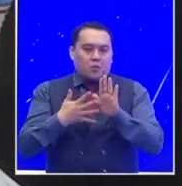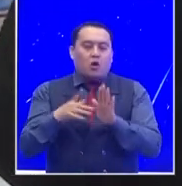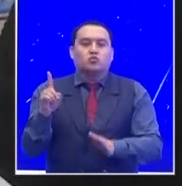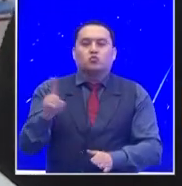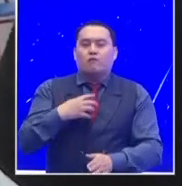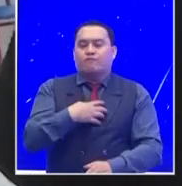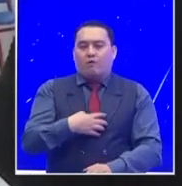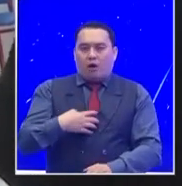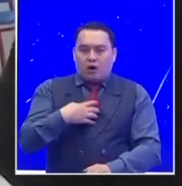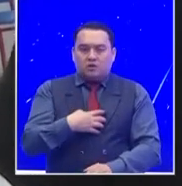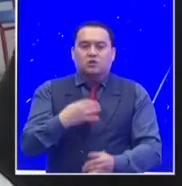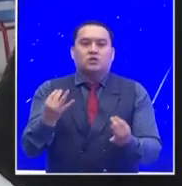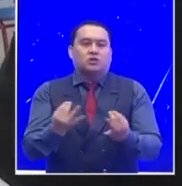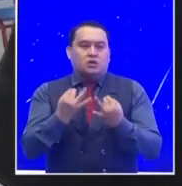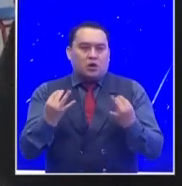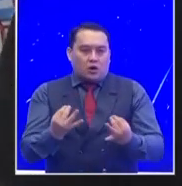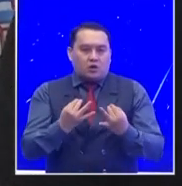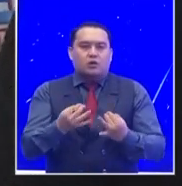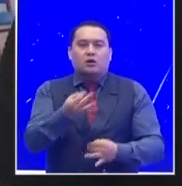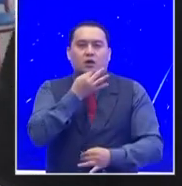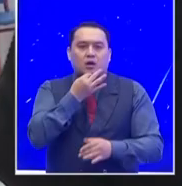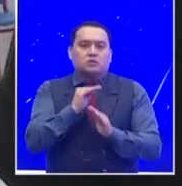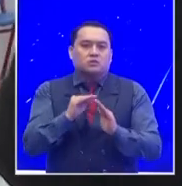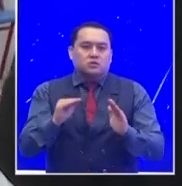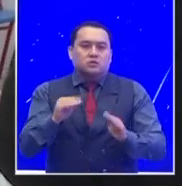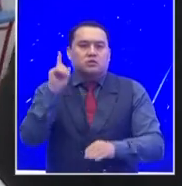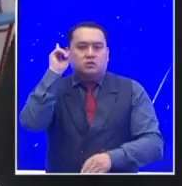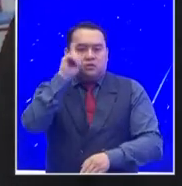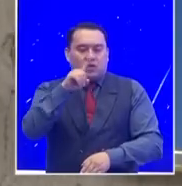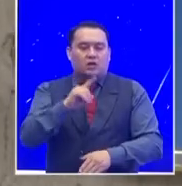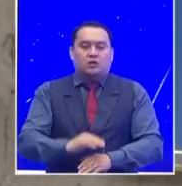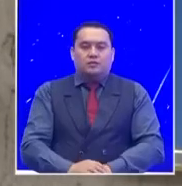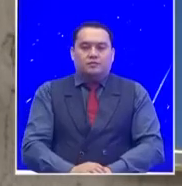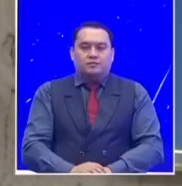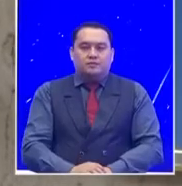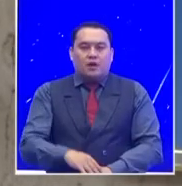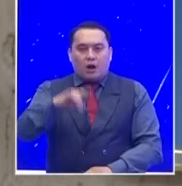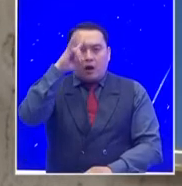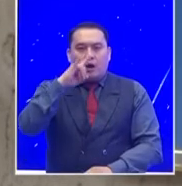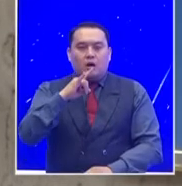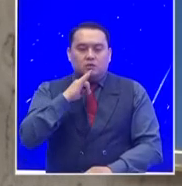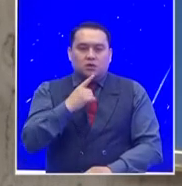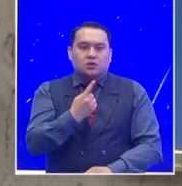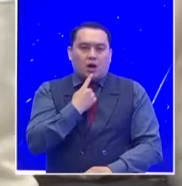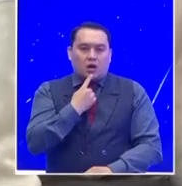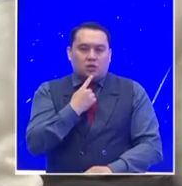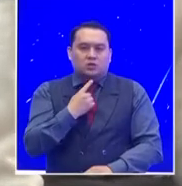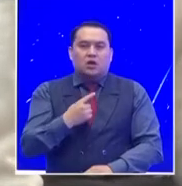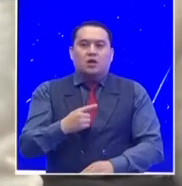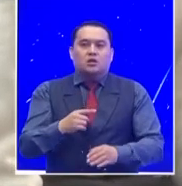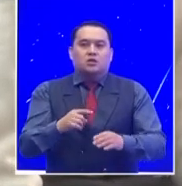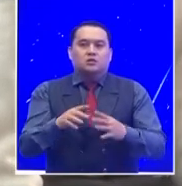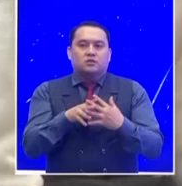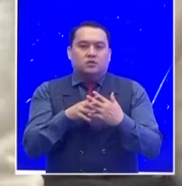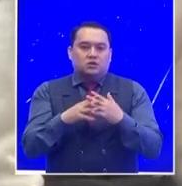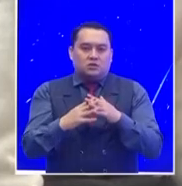насколько важно и насколько интересно уже в раннем детстве осваивать языки детьми. Казахский язык наравне с родным учат и маленькие жители